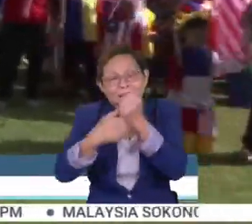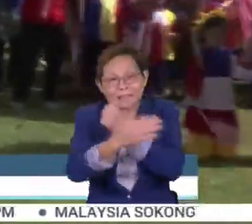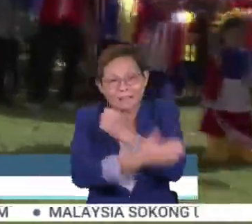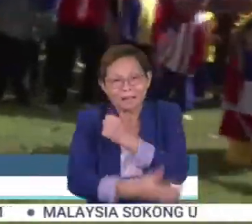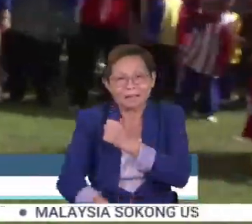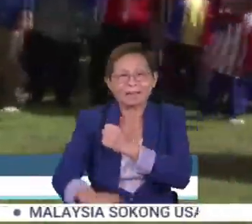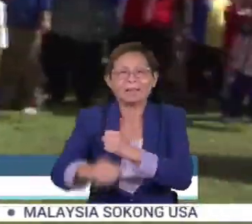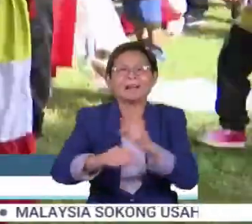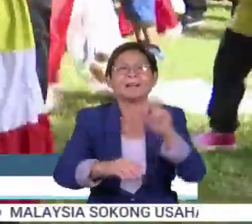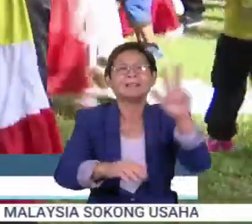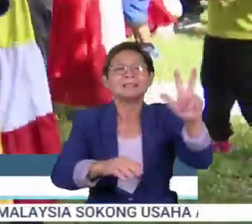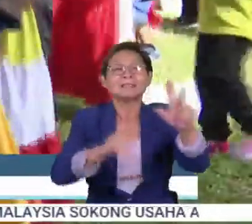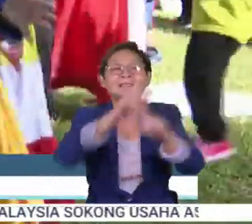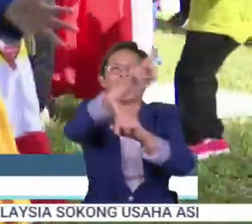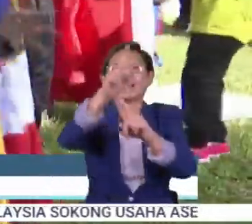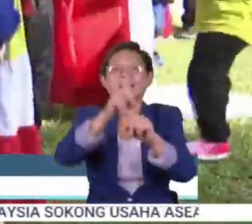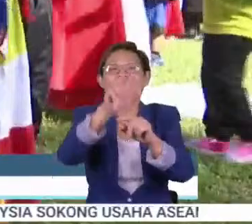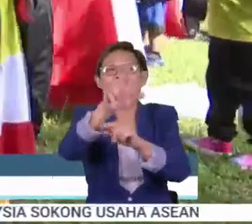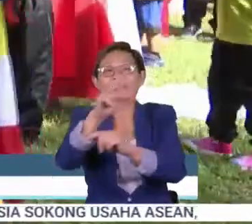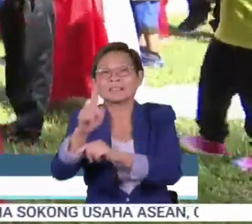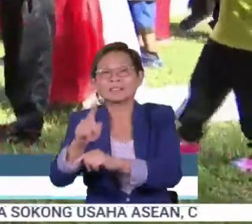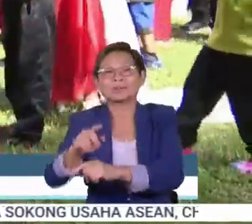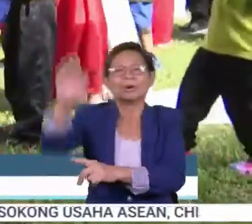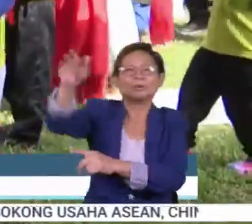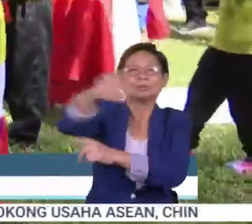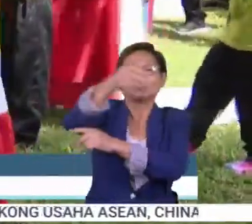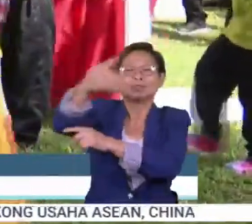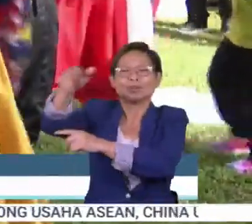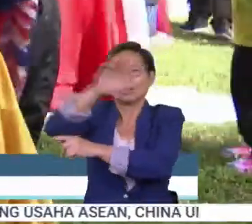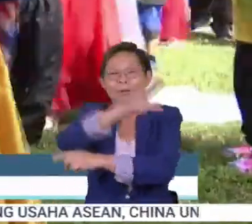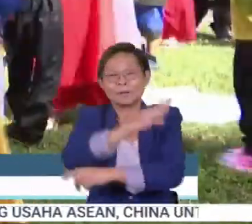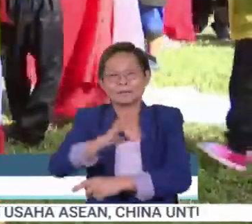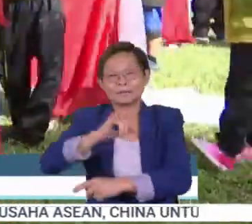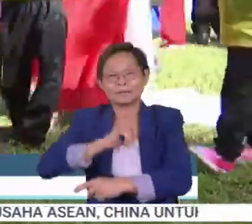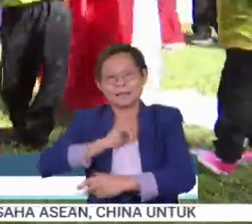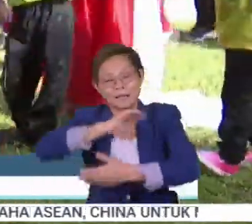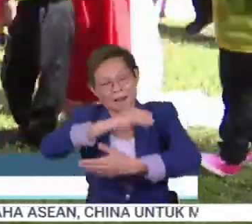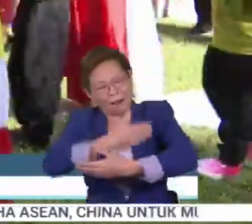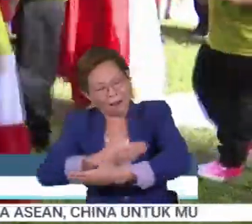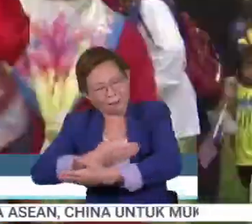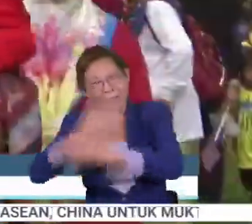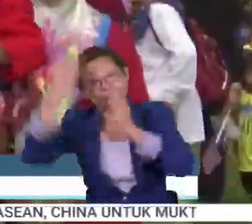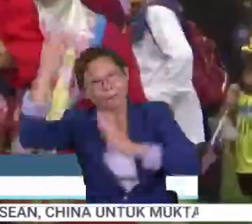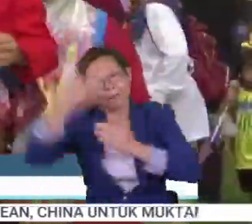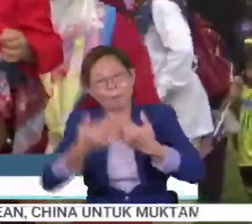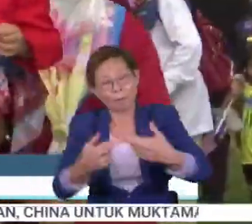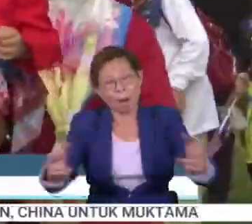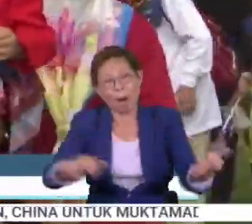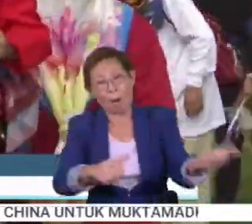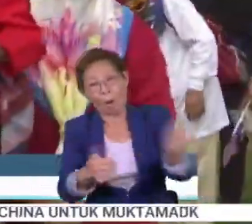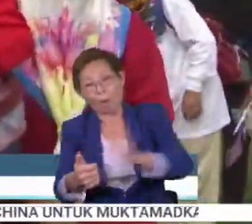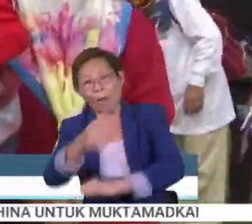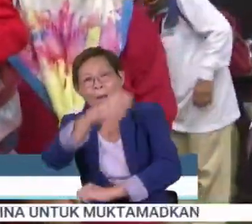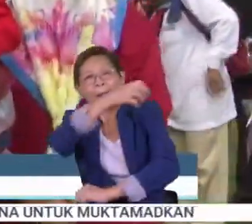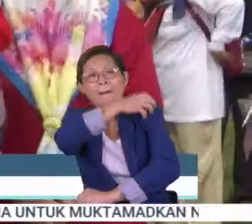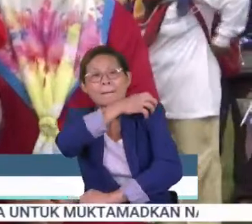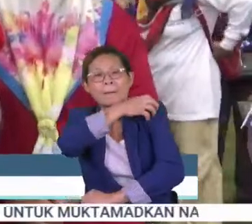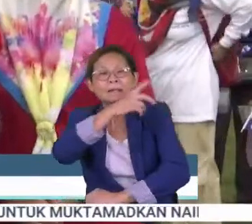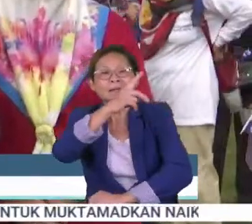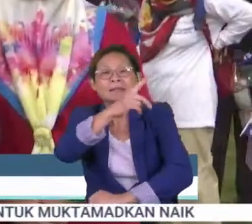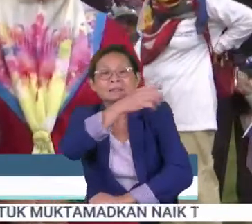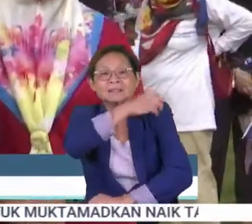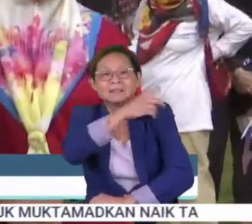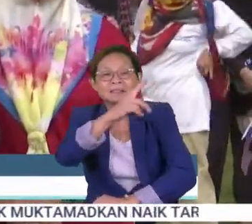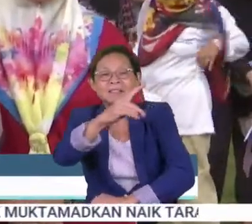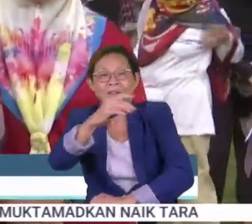iaitu Tanggal 31, Jalur Gemilang dan Saya Anak Malaysia. Pelancaran disempurnakan Pegawai Kemas Daerah